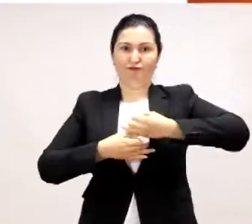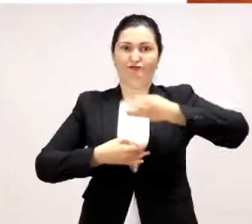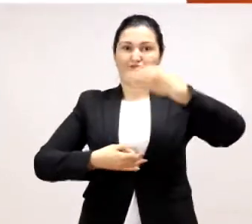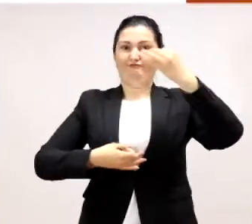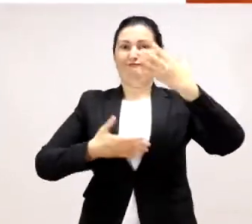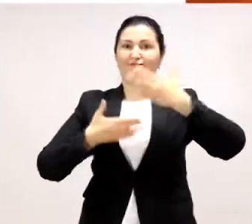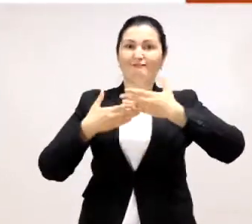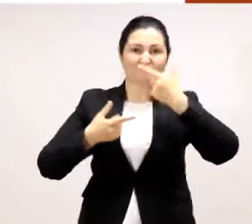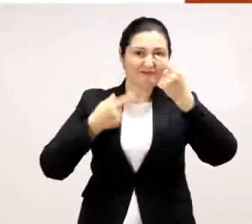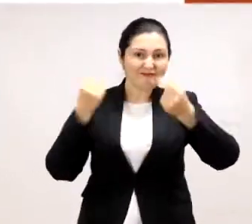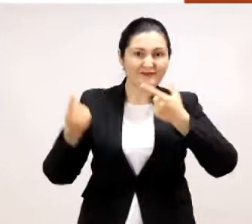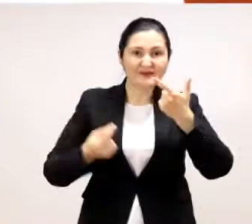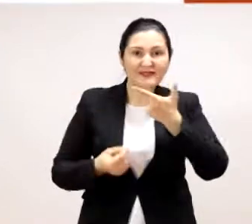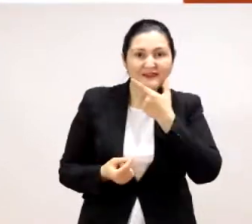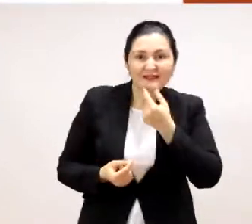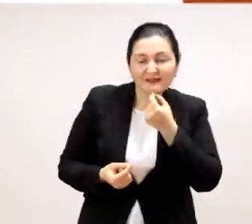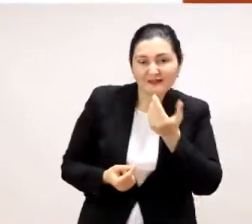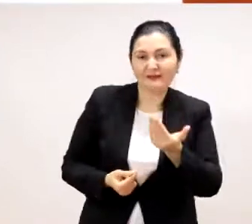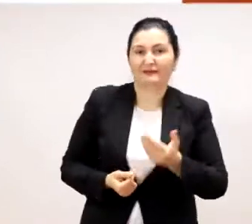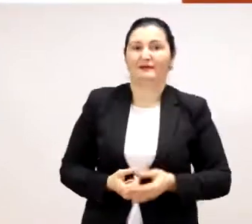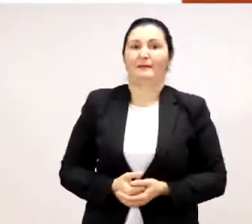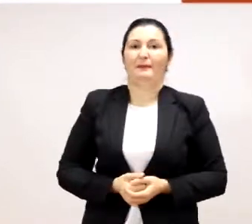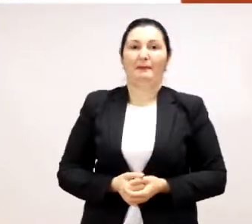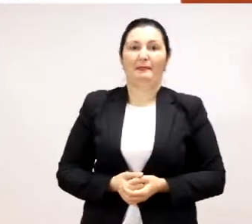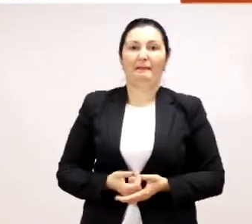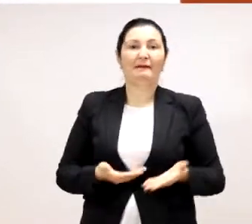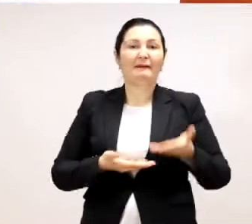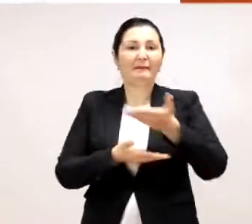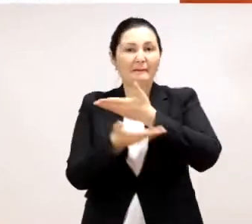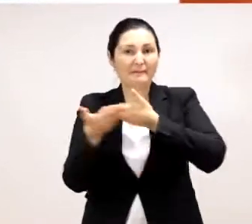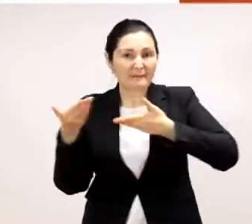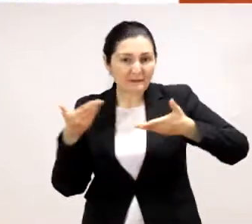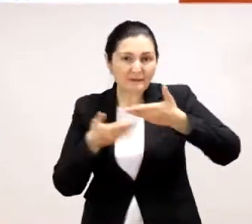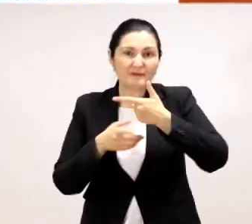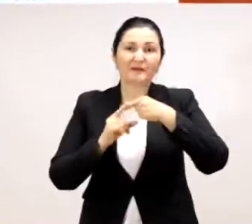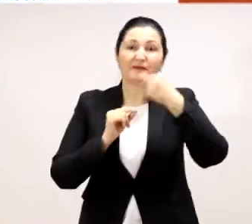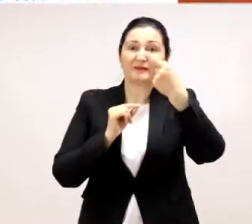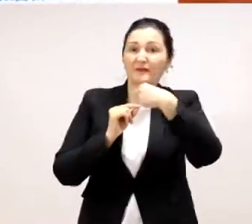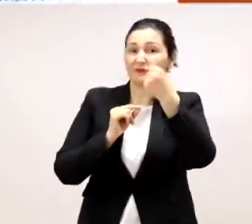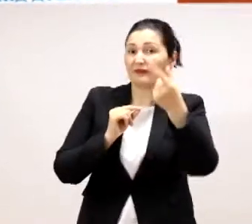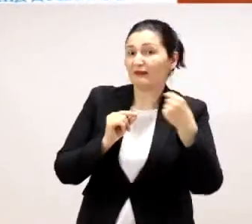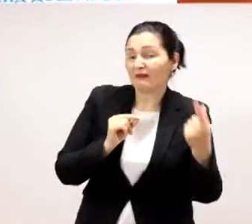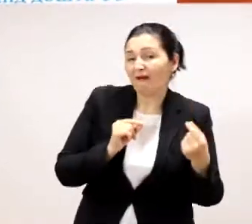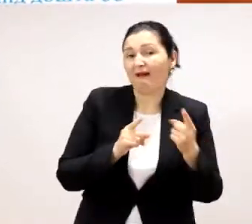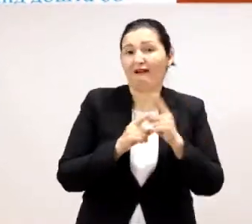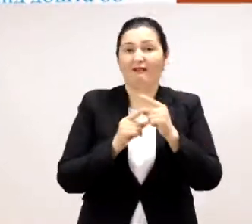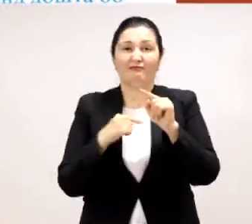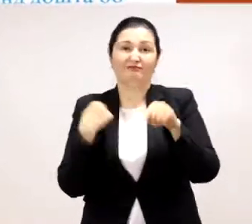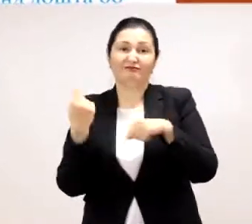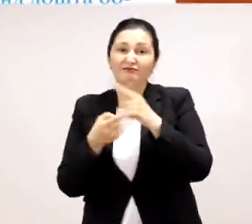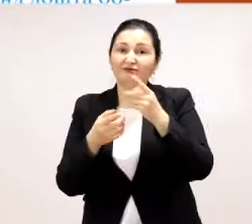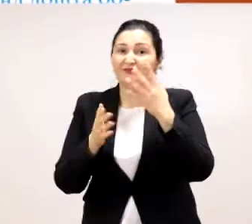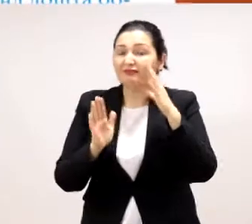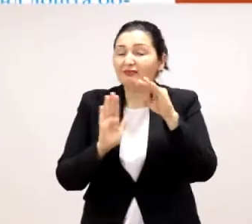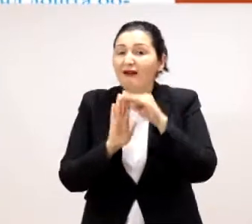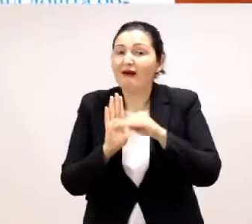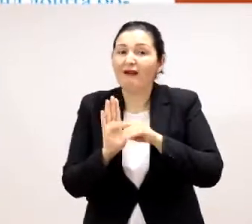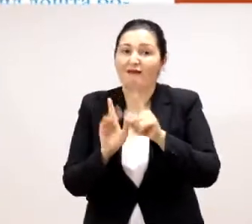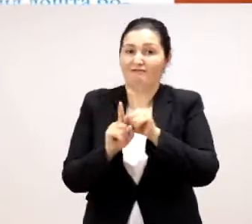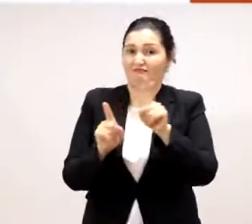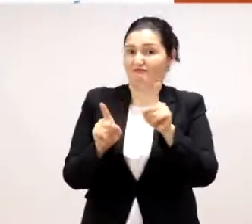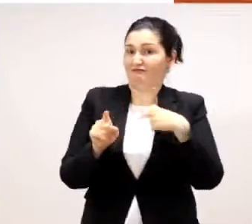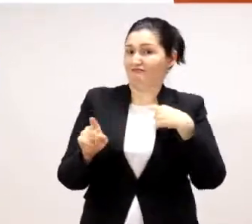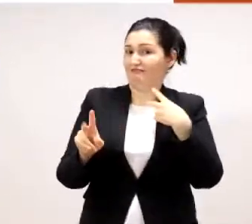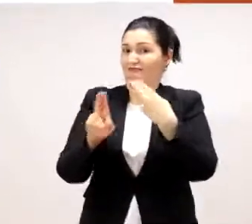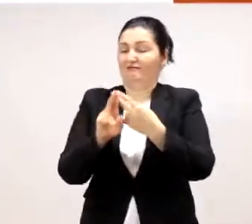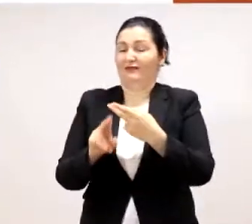صد برگی دلپسند داشته باشد. ما قامت بلند، برگهای دلپسند داریم، با یک آواز اعتراض کردند